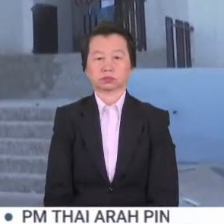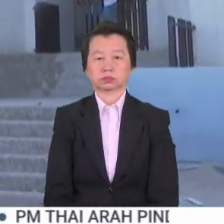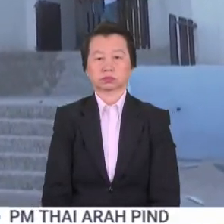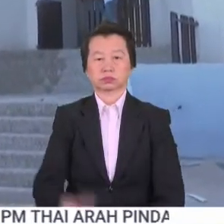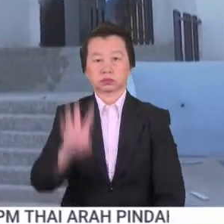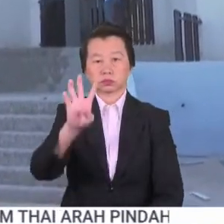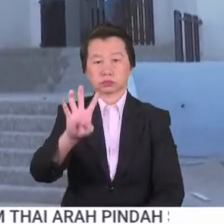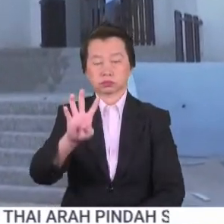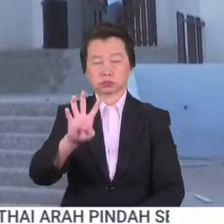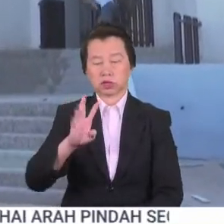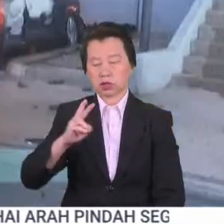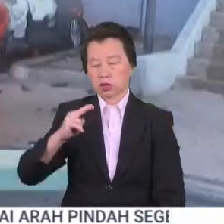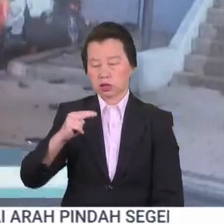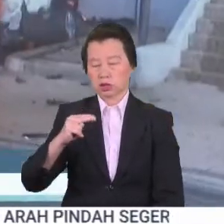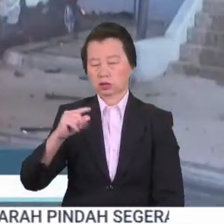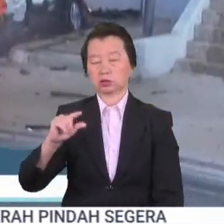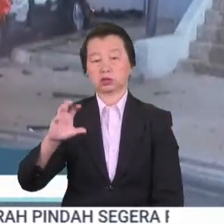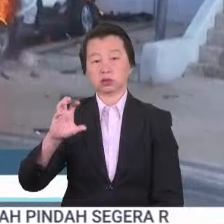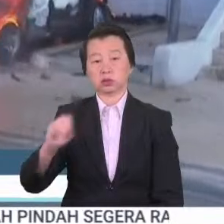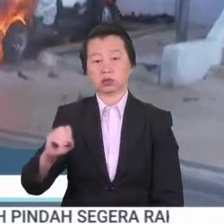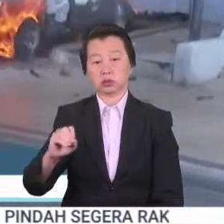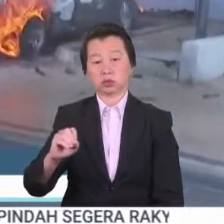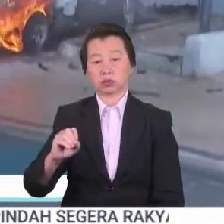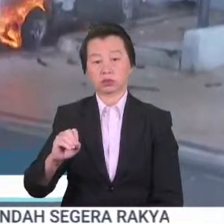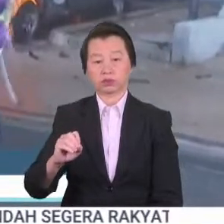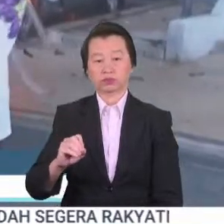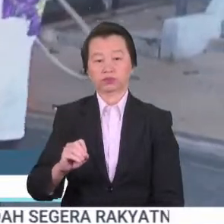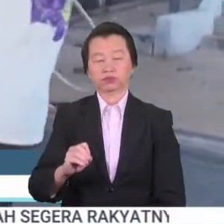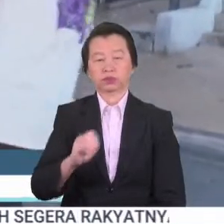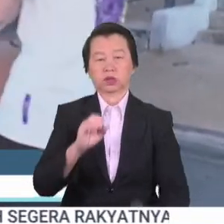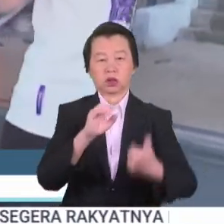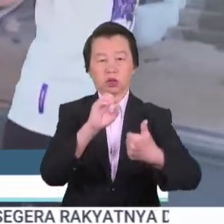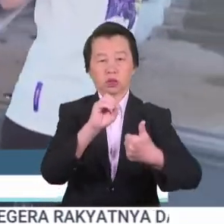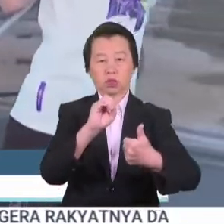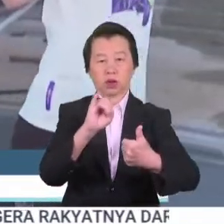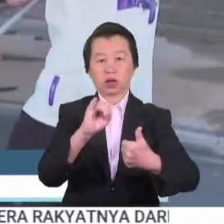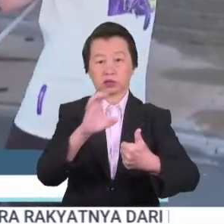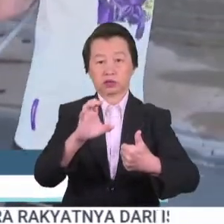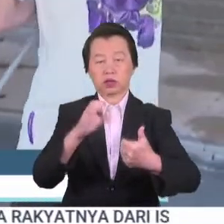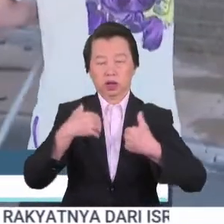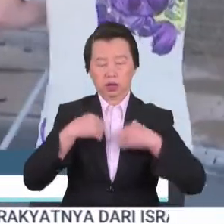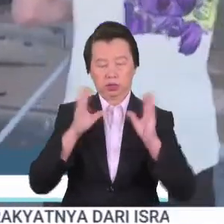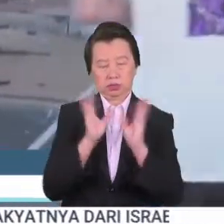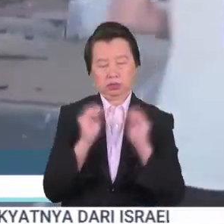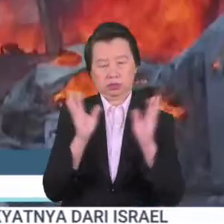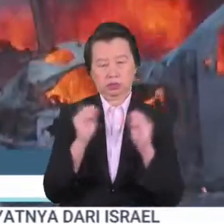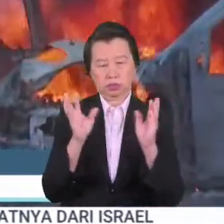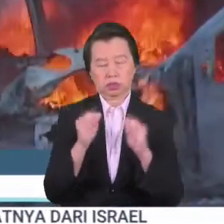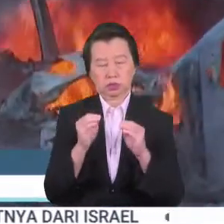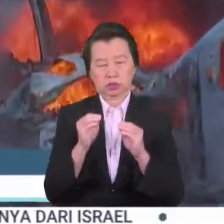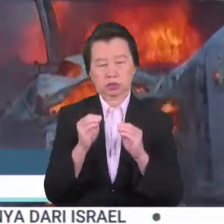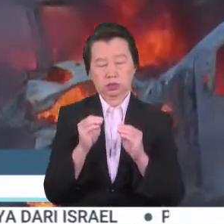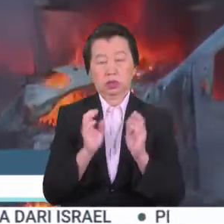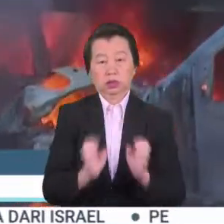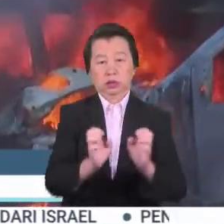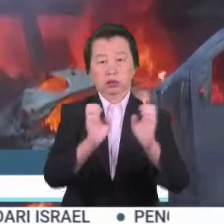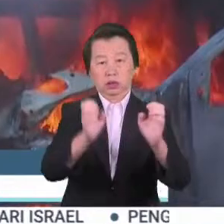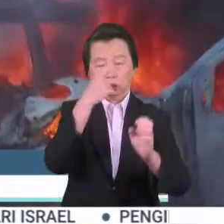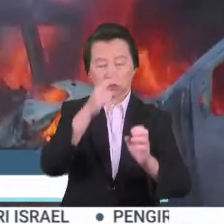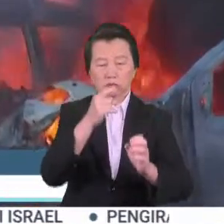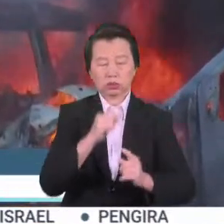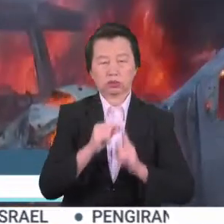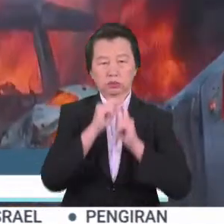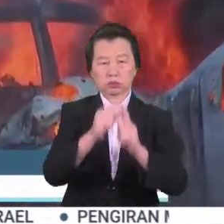empat pertubuhan bukan kerajaan ngo menyeru pertubuhan persidangan Islam oic mengadakan mesyuarat tergempar bagi